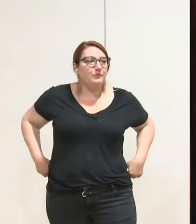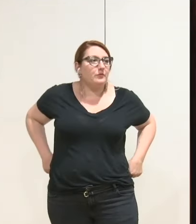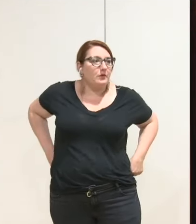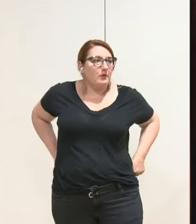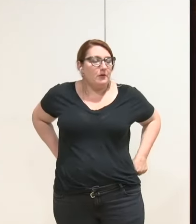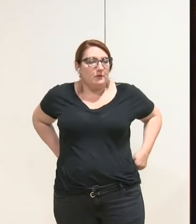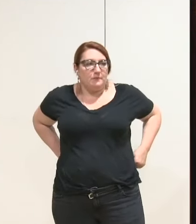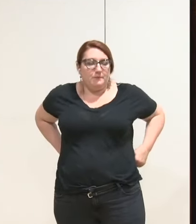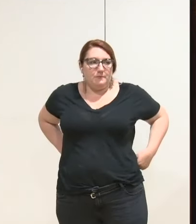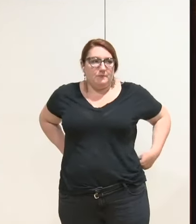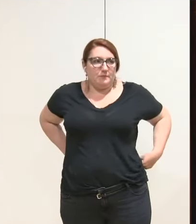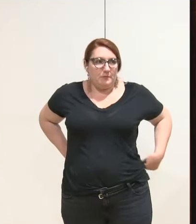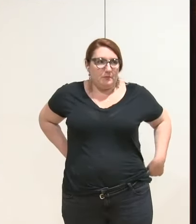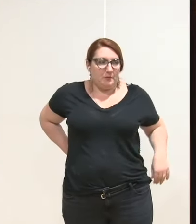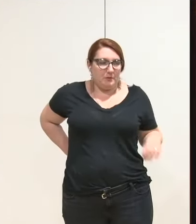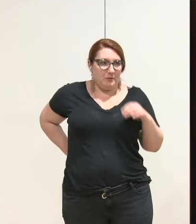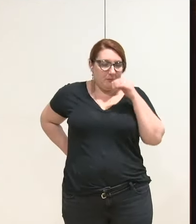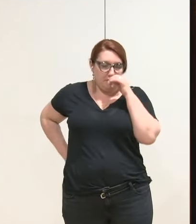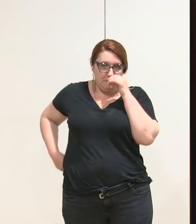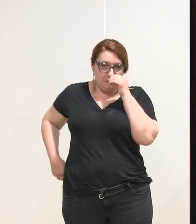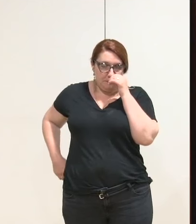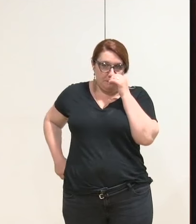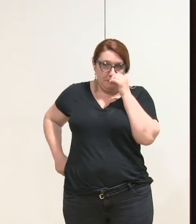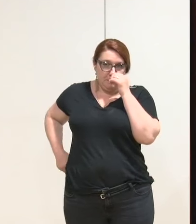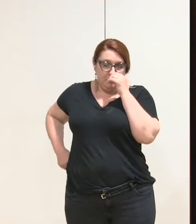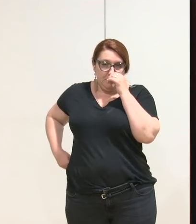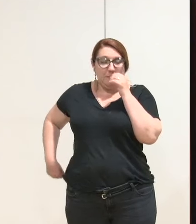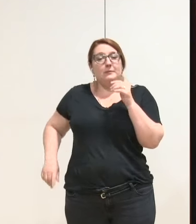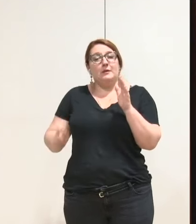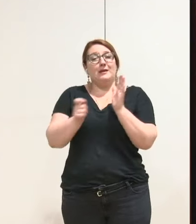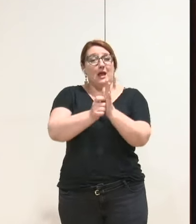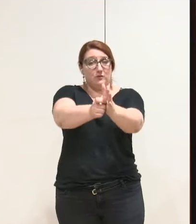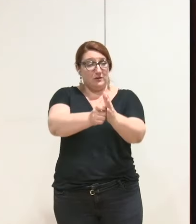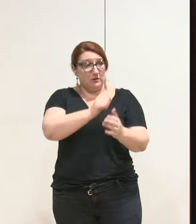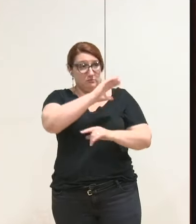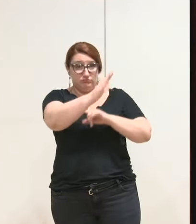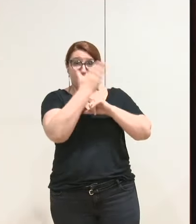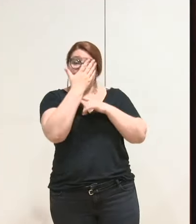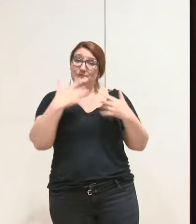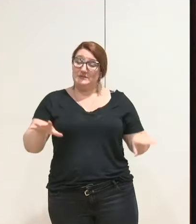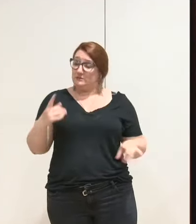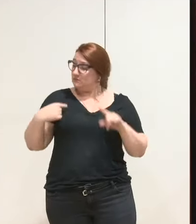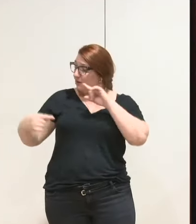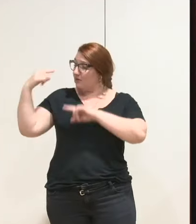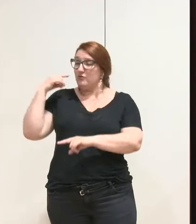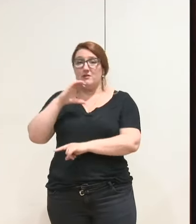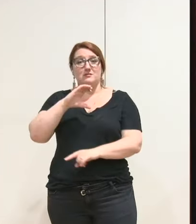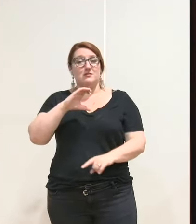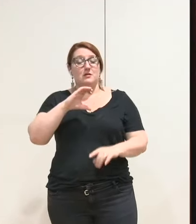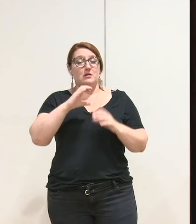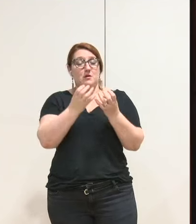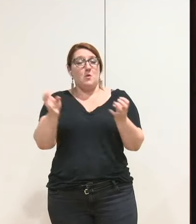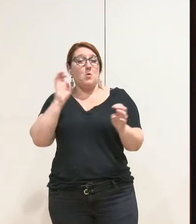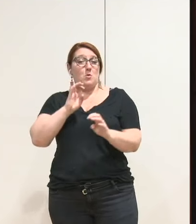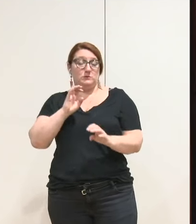moins le dernier conseil et qui est clair pour nous dire que maintenant nous devons basculer sur la définition de la